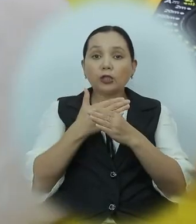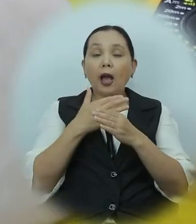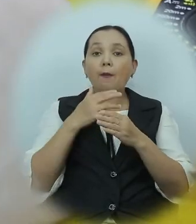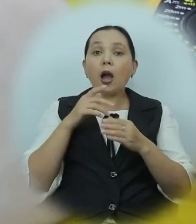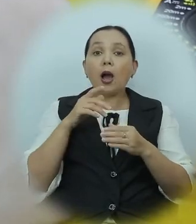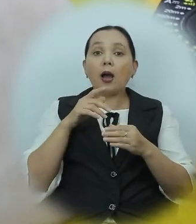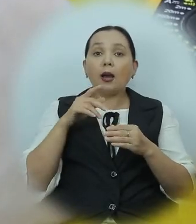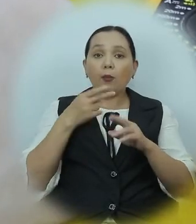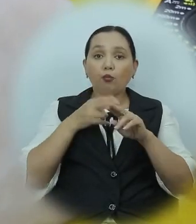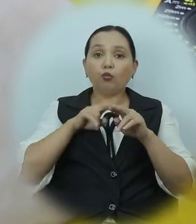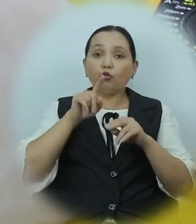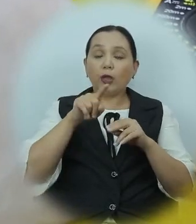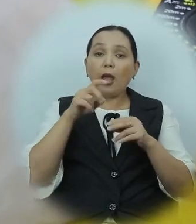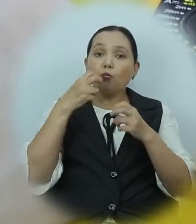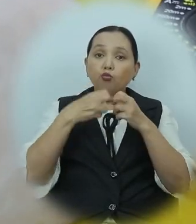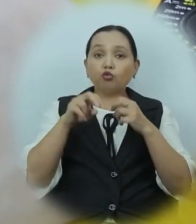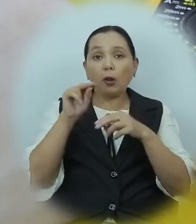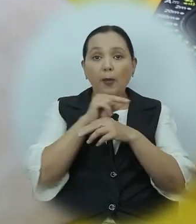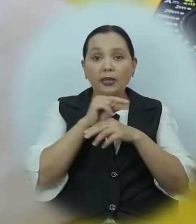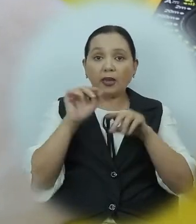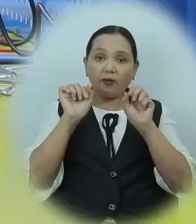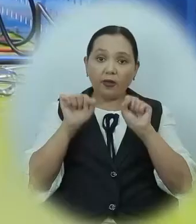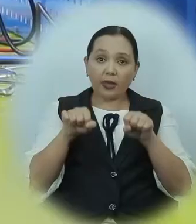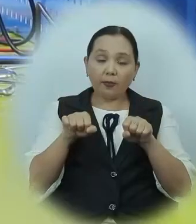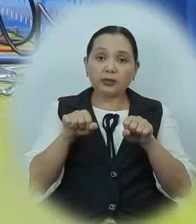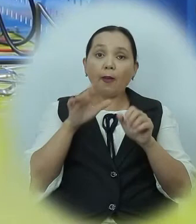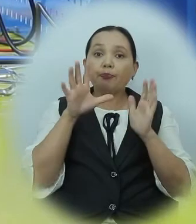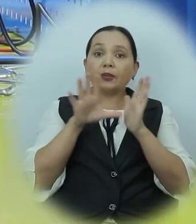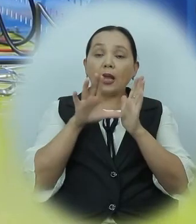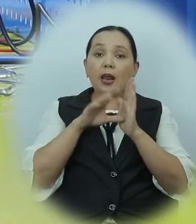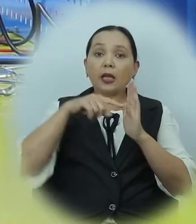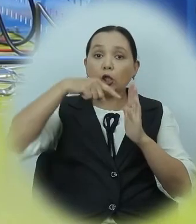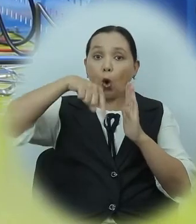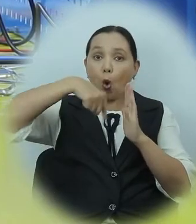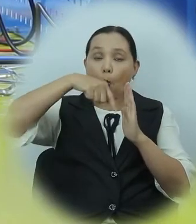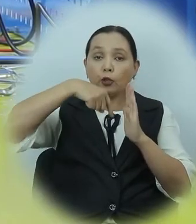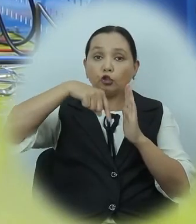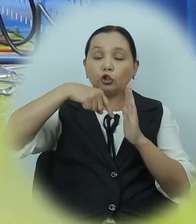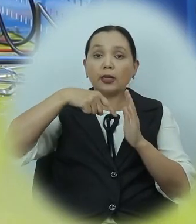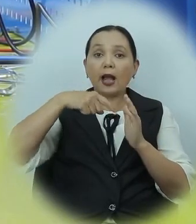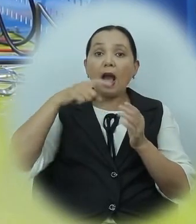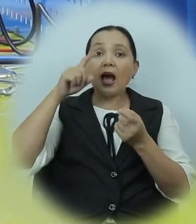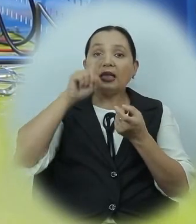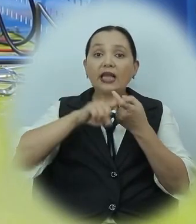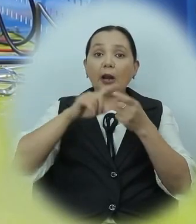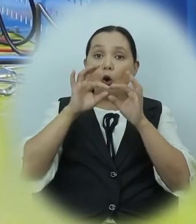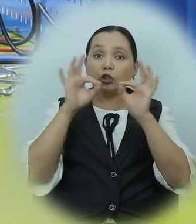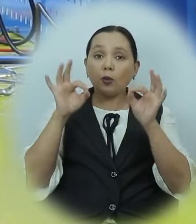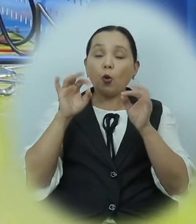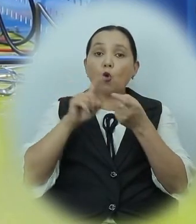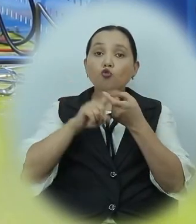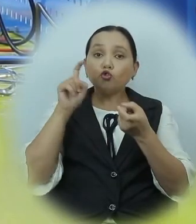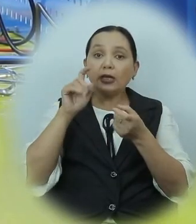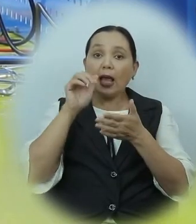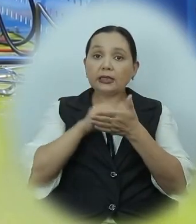yo'li bilan bunday buzuqlik nuqsonini bartaraf etiladi. Elektr ko'pitkichni tarmoq simi uzilganligi